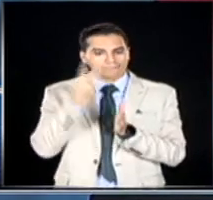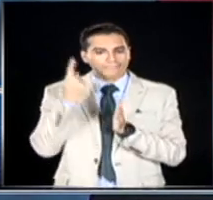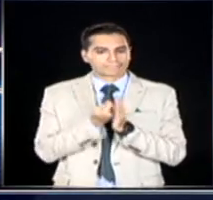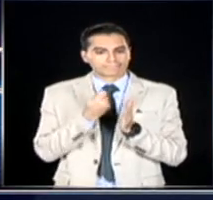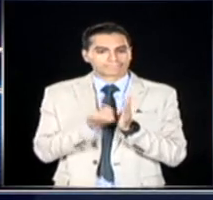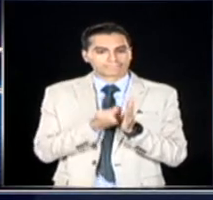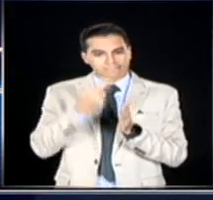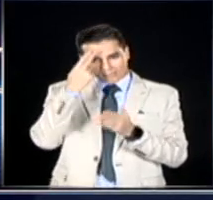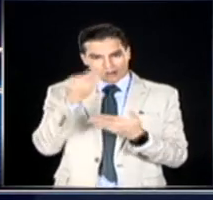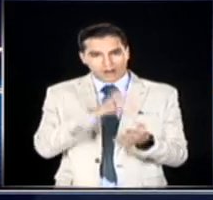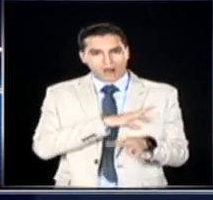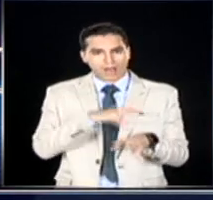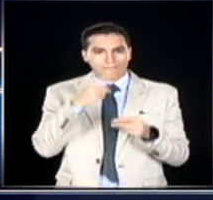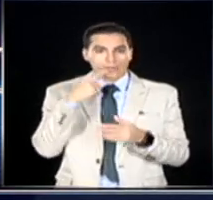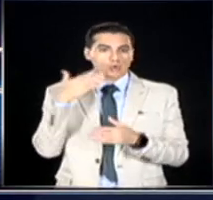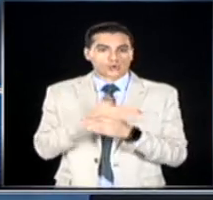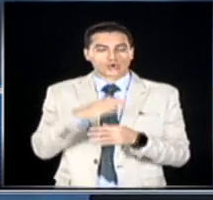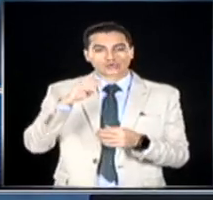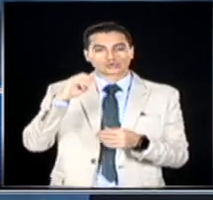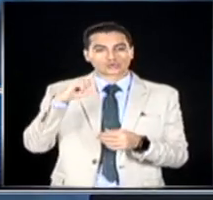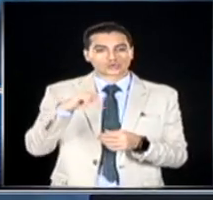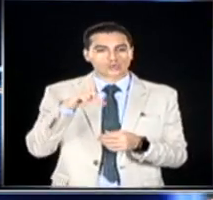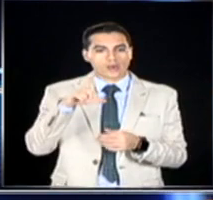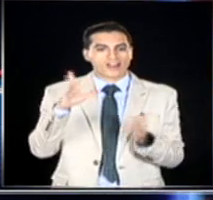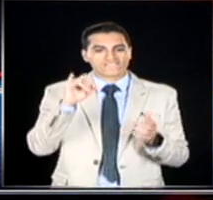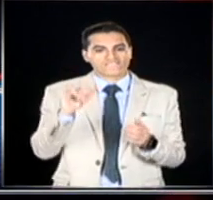جول فيرن. جول فيرن، إجابة خاطئة.